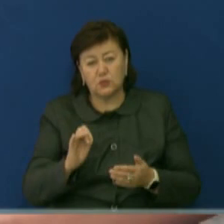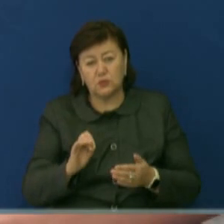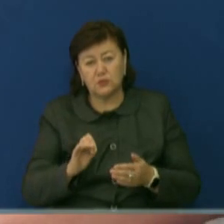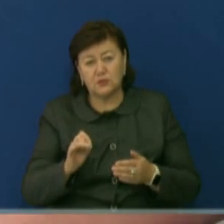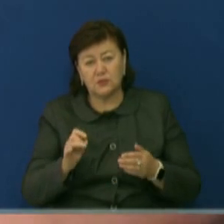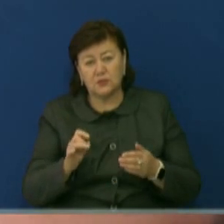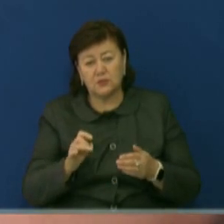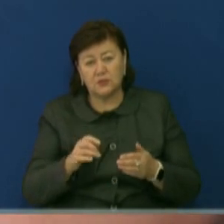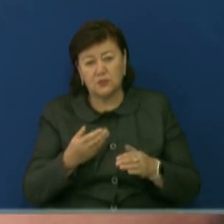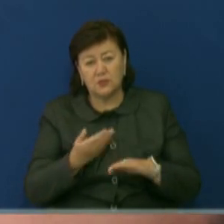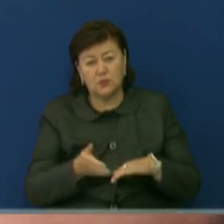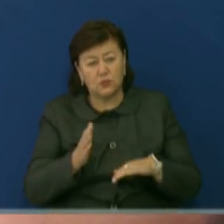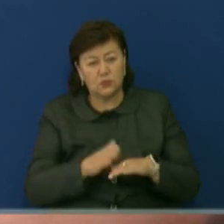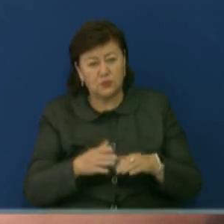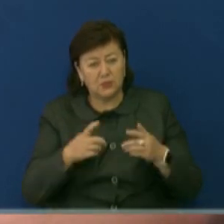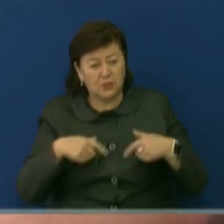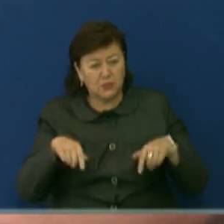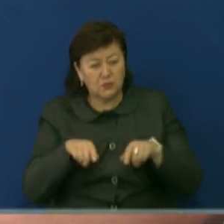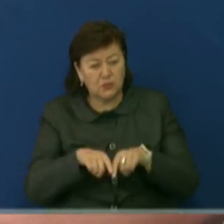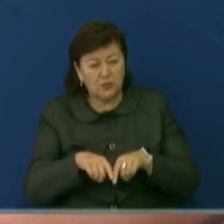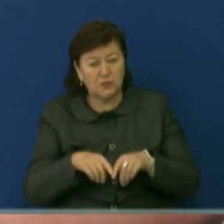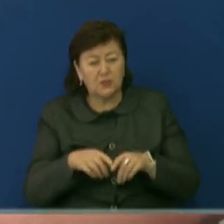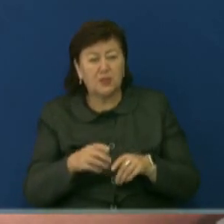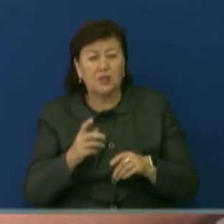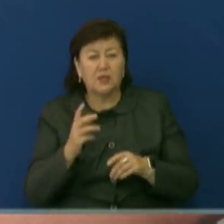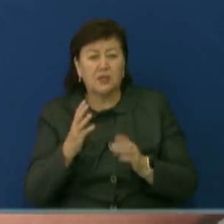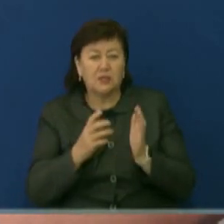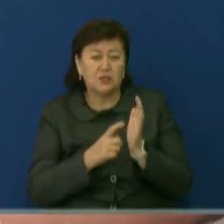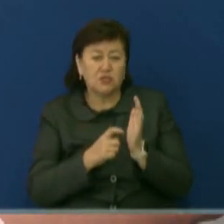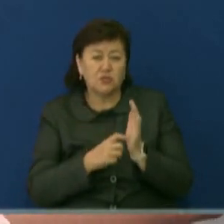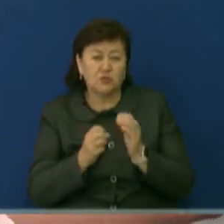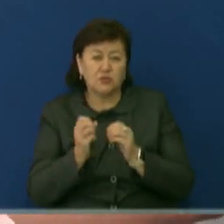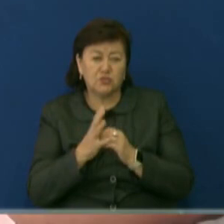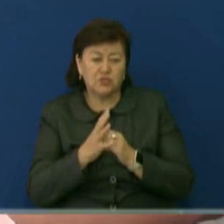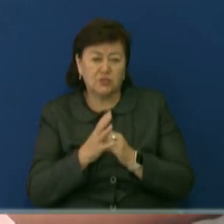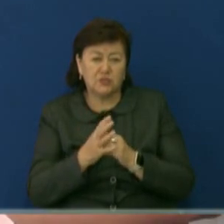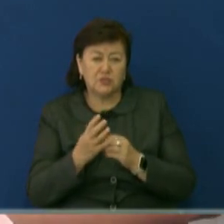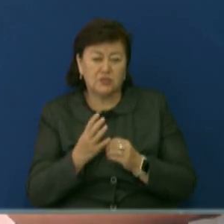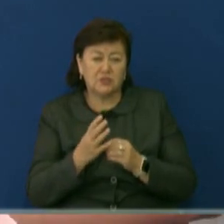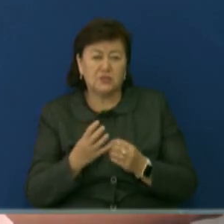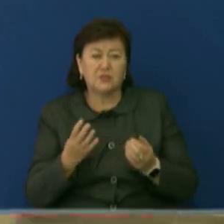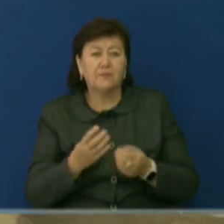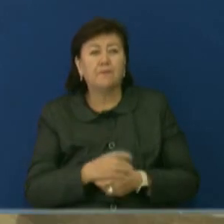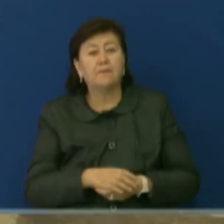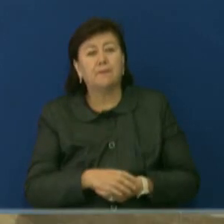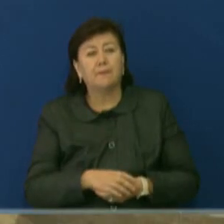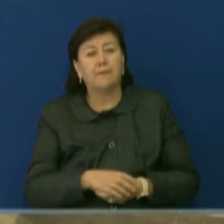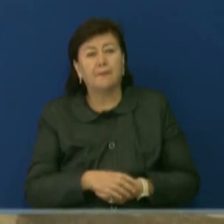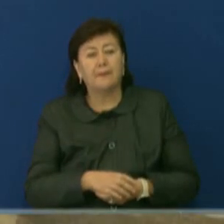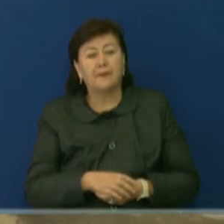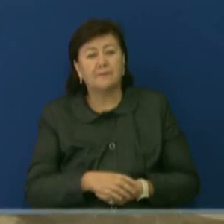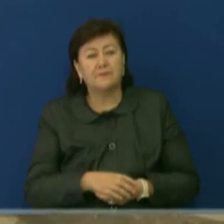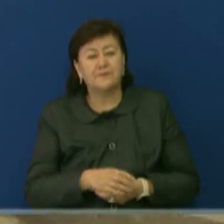движения. Предусмотрена ответственность по статье 614 Административного кодекса Республики Казахстан.